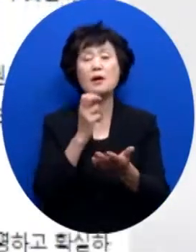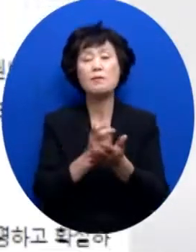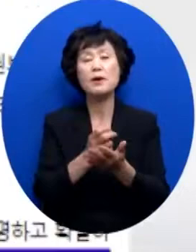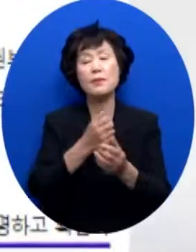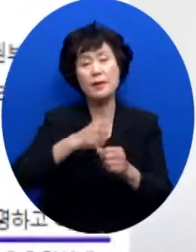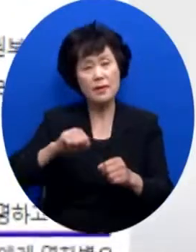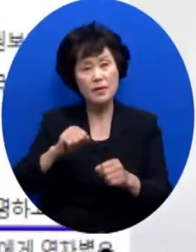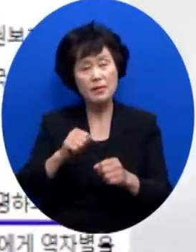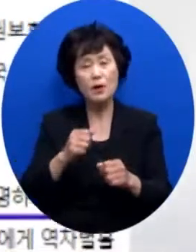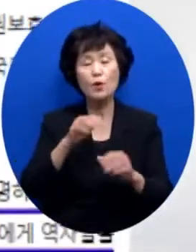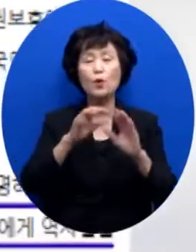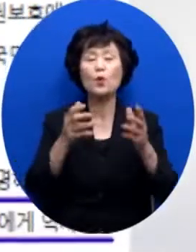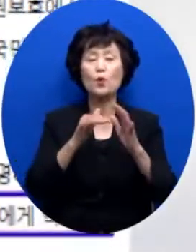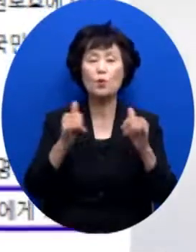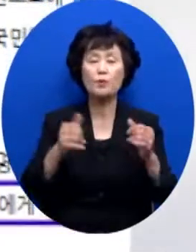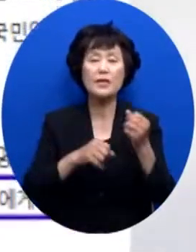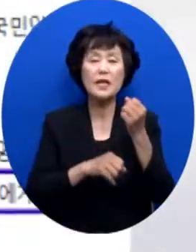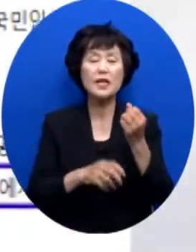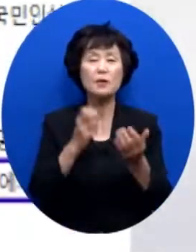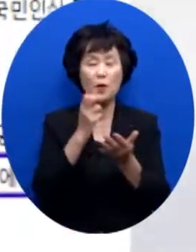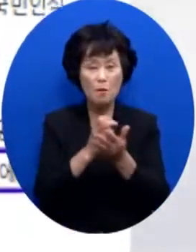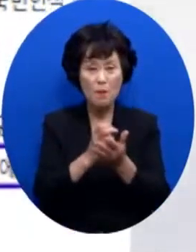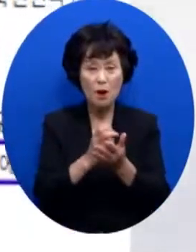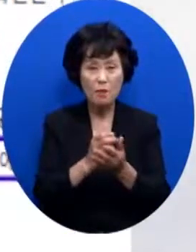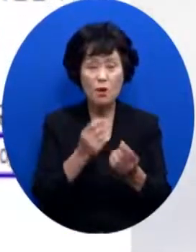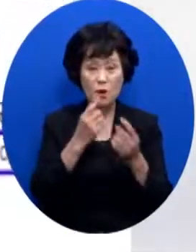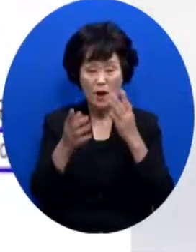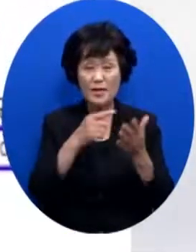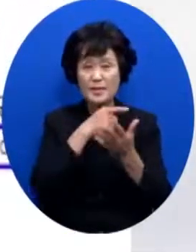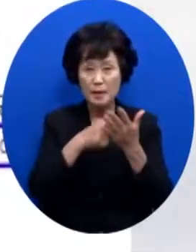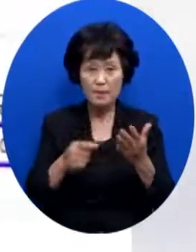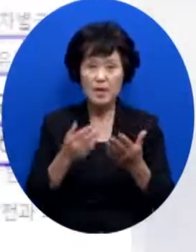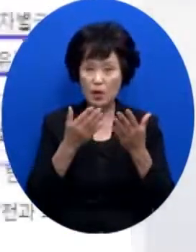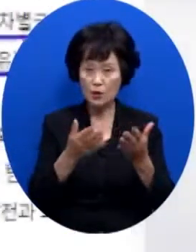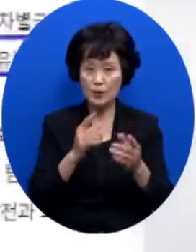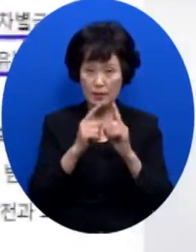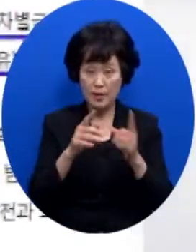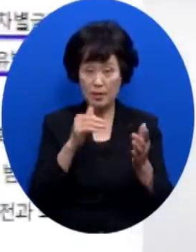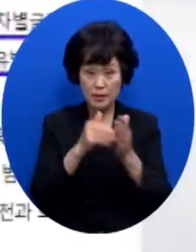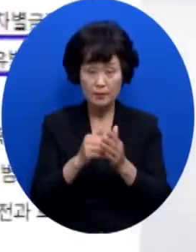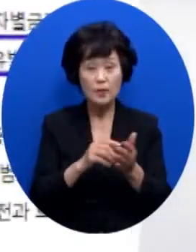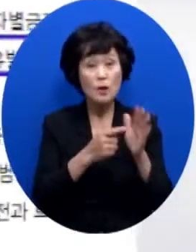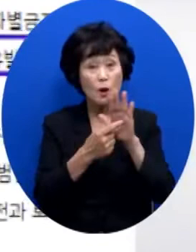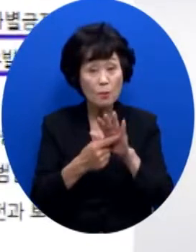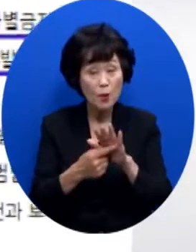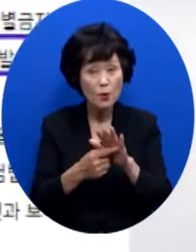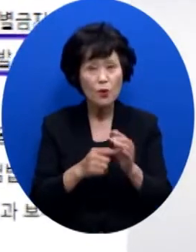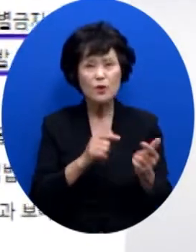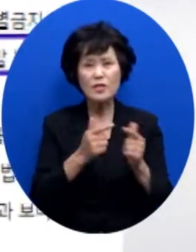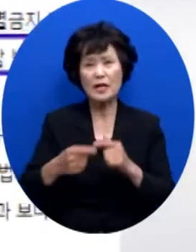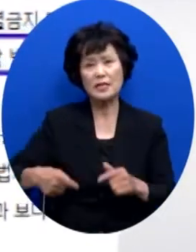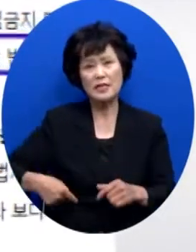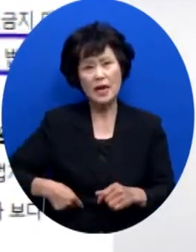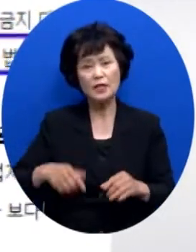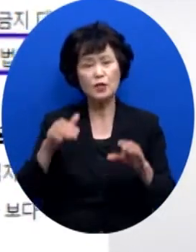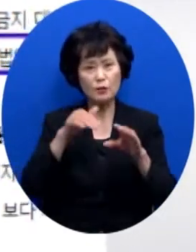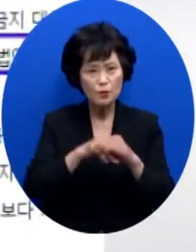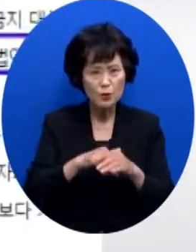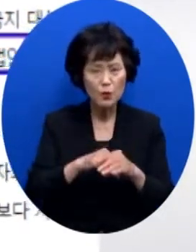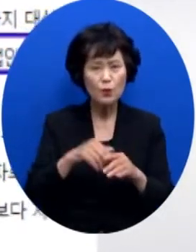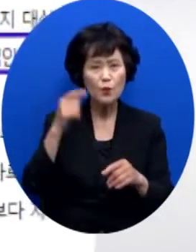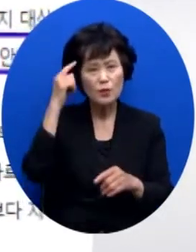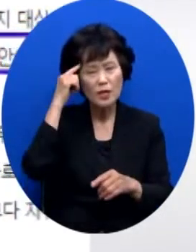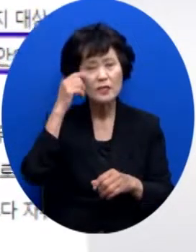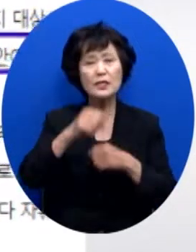기본권을 분명하고 확실하게 침해할 것이라고 말했습니다 또 표현과 항문 양심과 종교사 상해